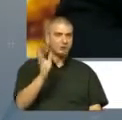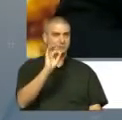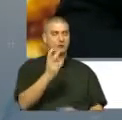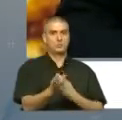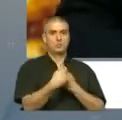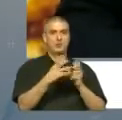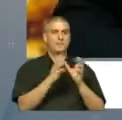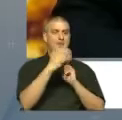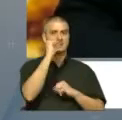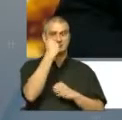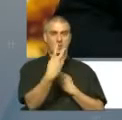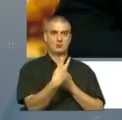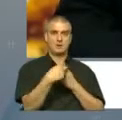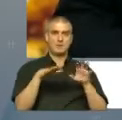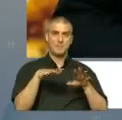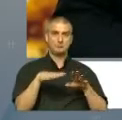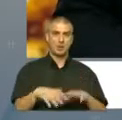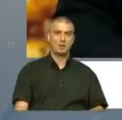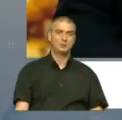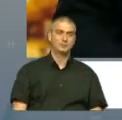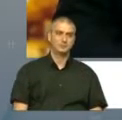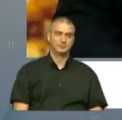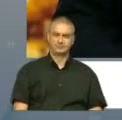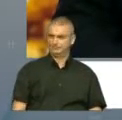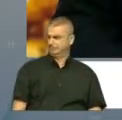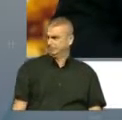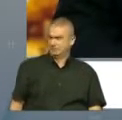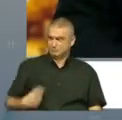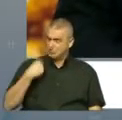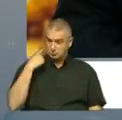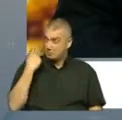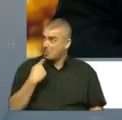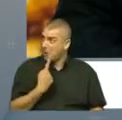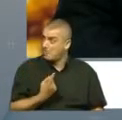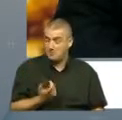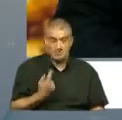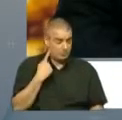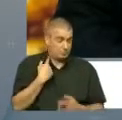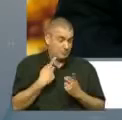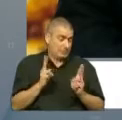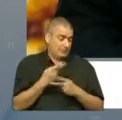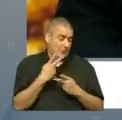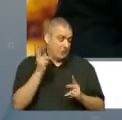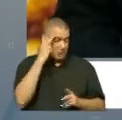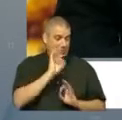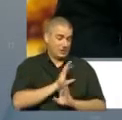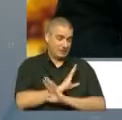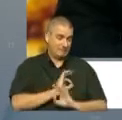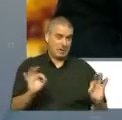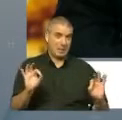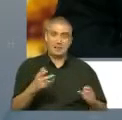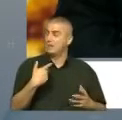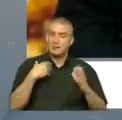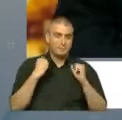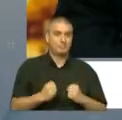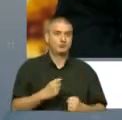לכניסת המחנה הציוני לממשלה? אני לא שמעתי את הדברים האלה, אבל זה נשמע למופרך לחלוטין. ואני בטוחה שאם...